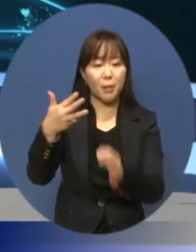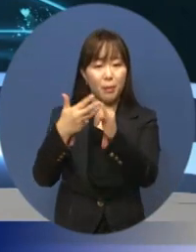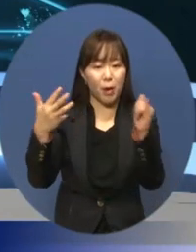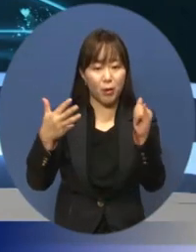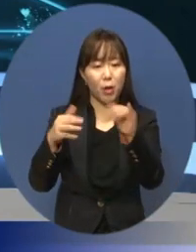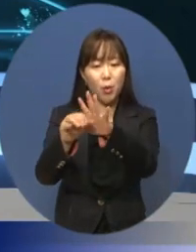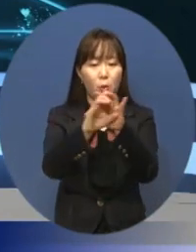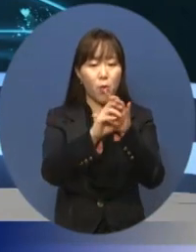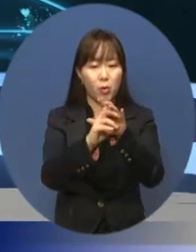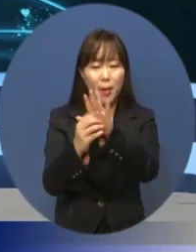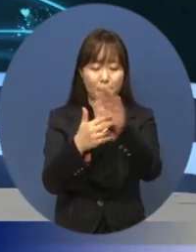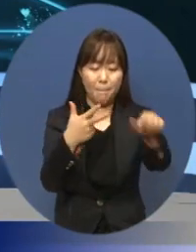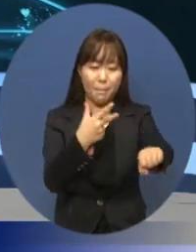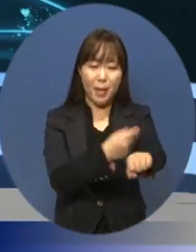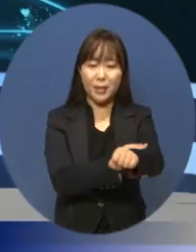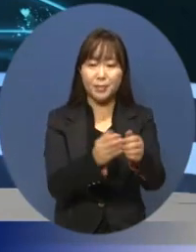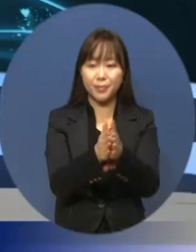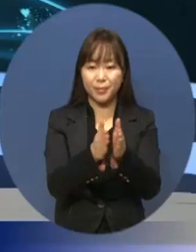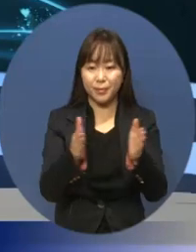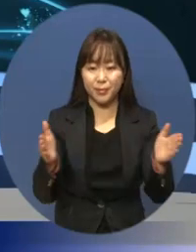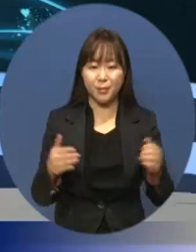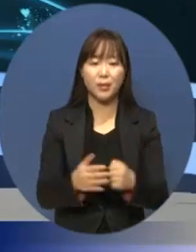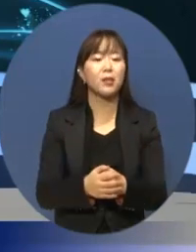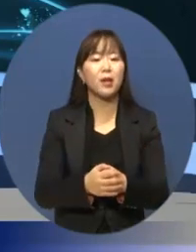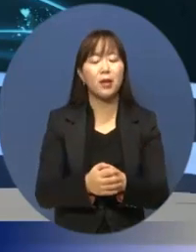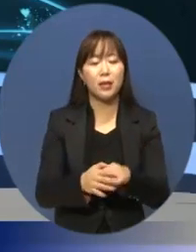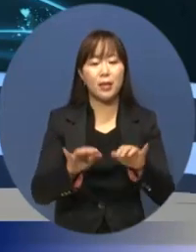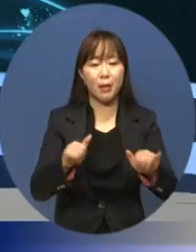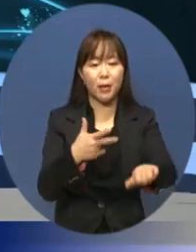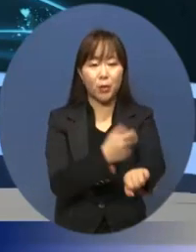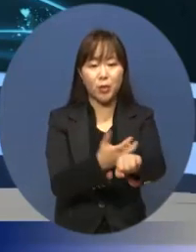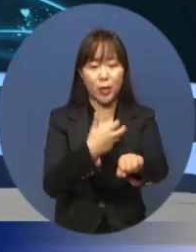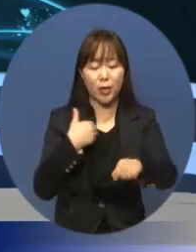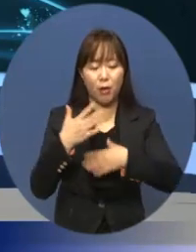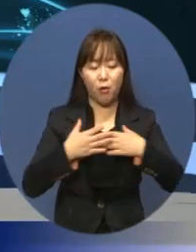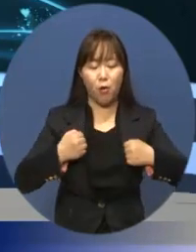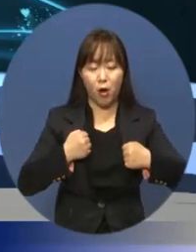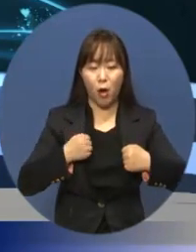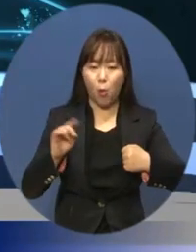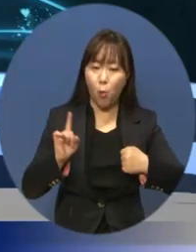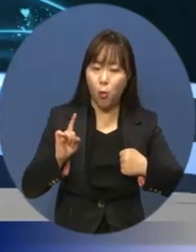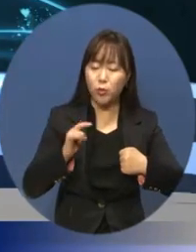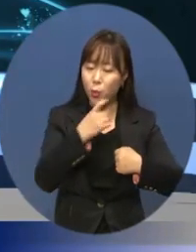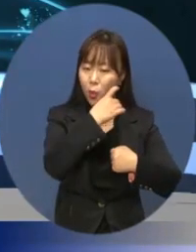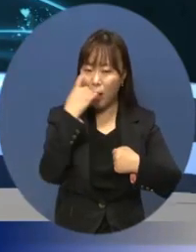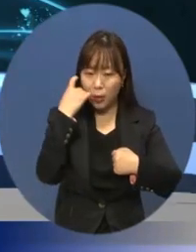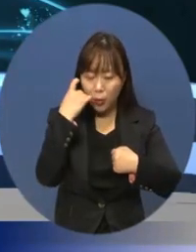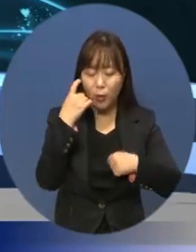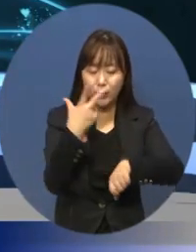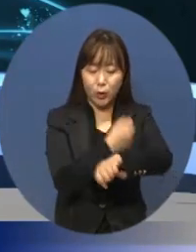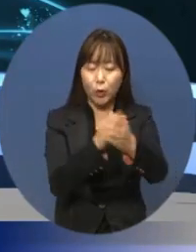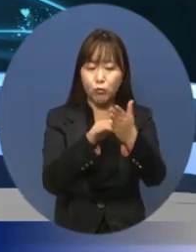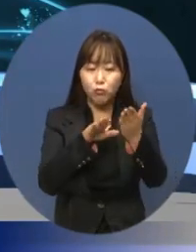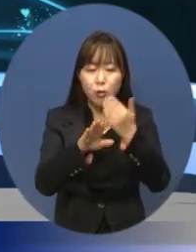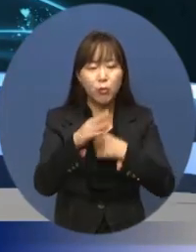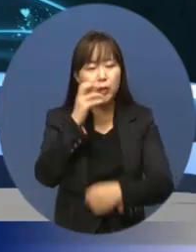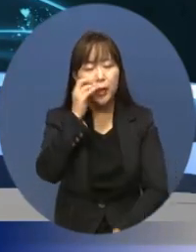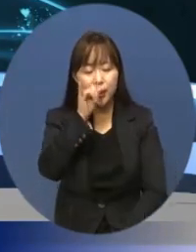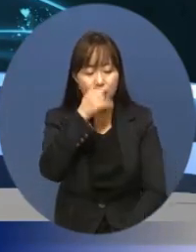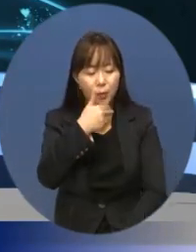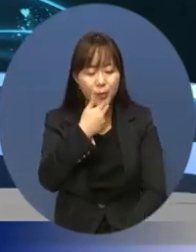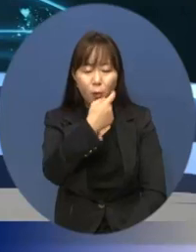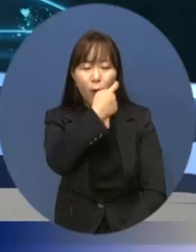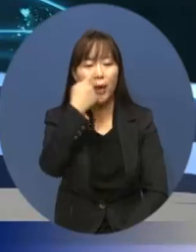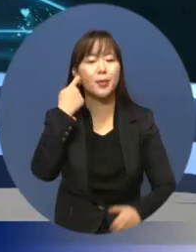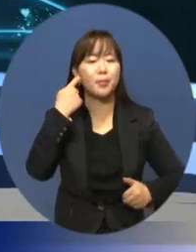코로나19 백신 접종이 시작됐죠. 예방접종 전 자신의 건강 상태를 잘 살피고 접종 후에도 이상 반응을